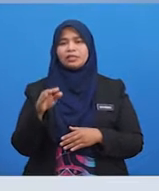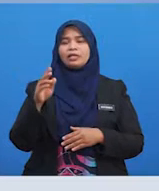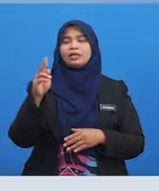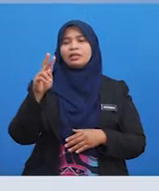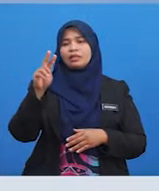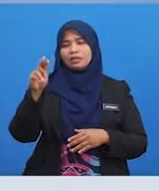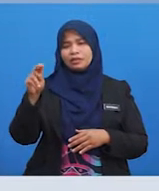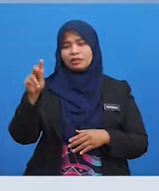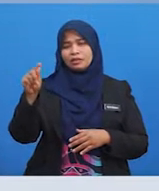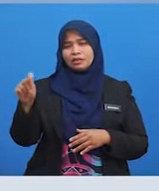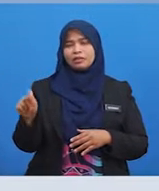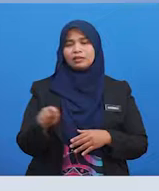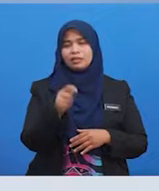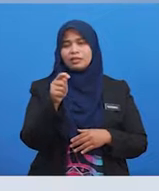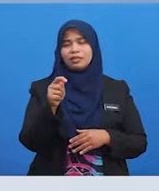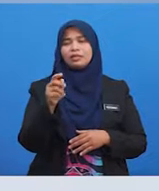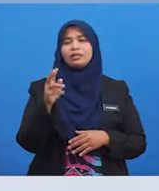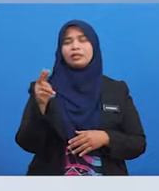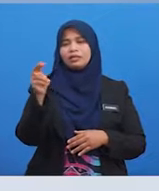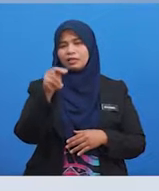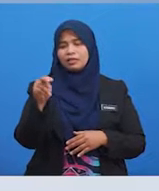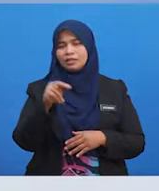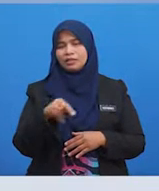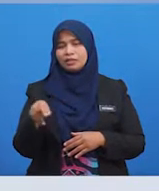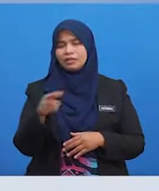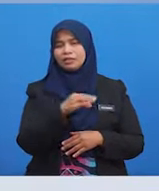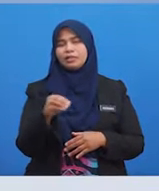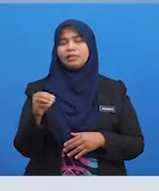nga dan ha. Tengah.